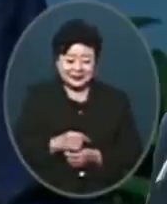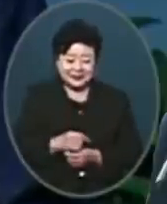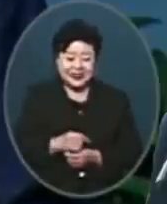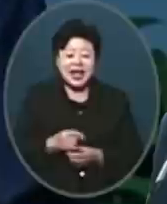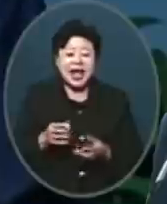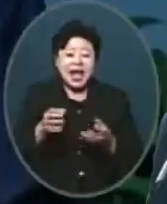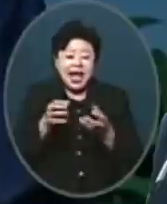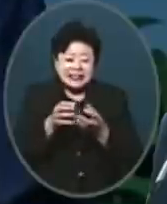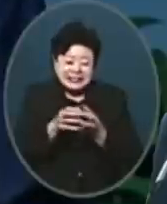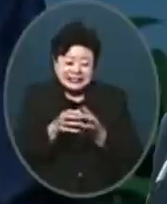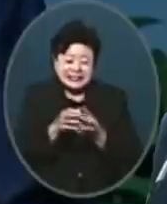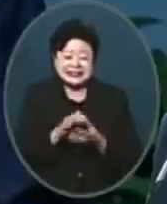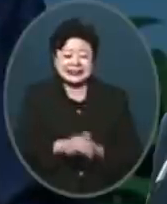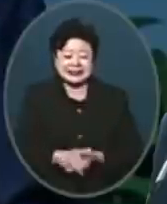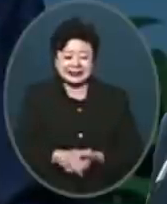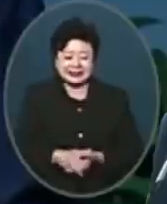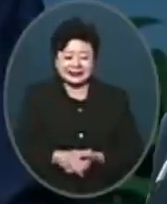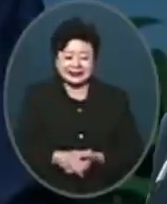같이 하는 것입니다.